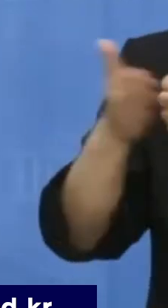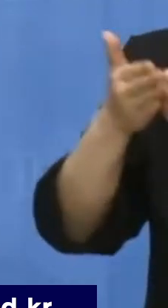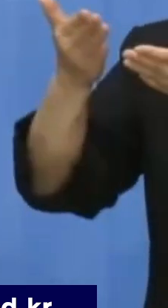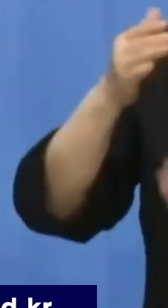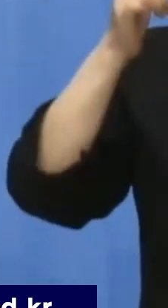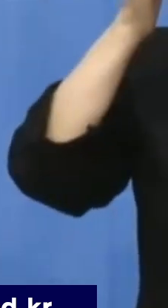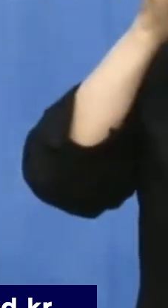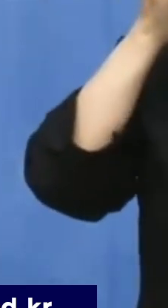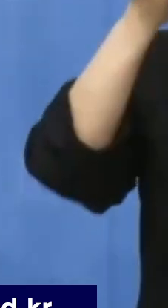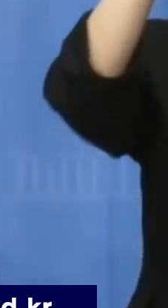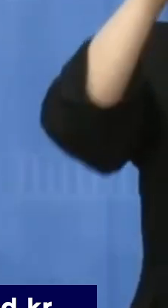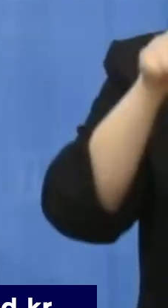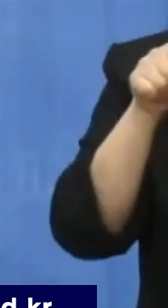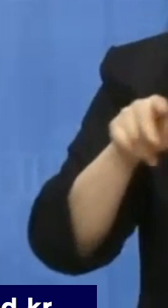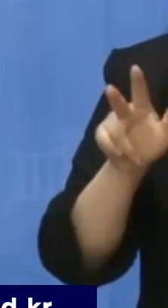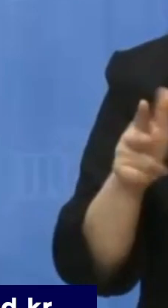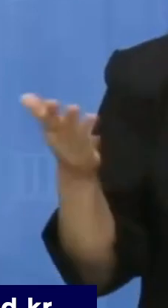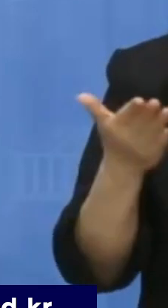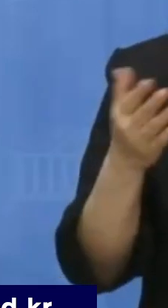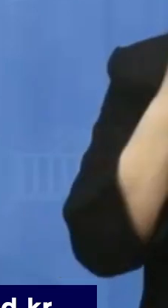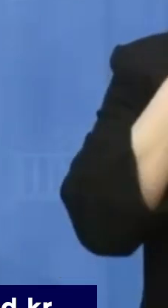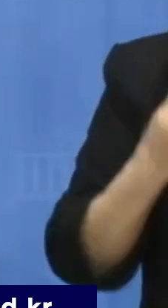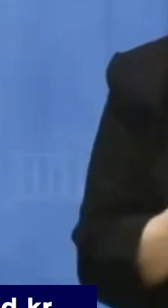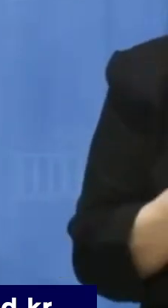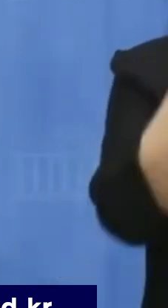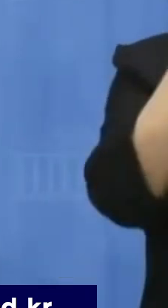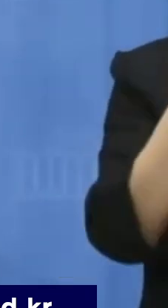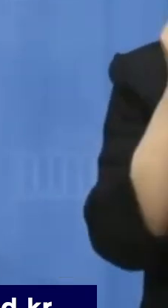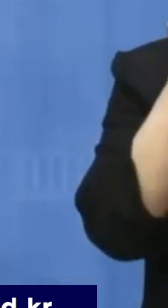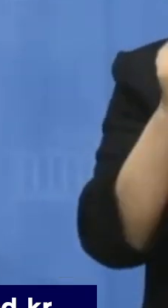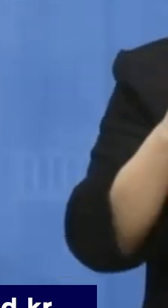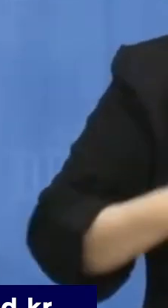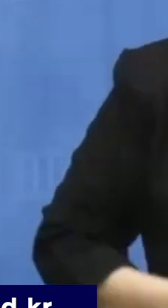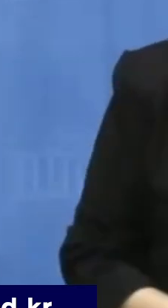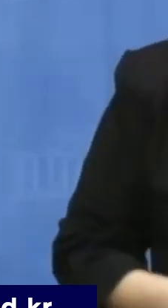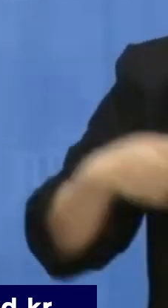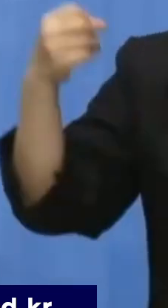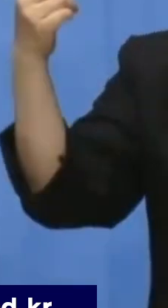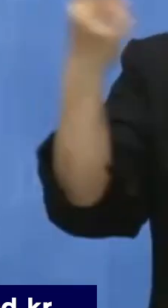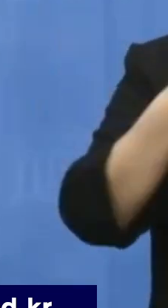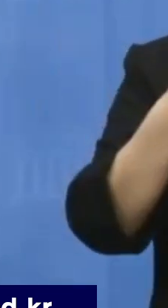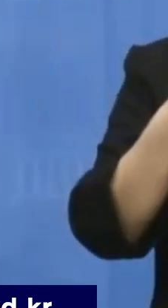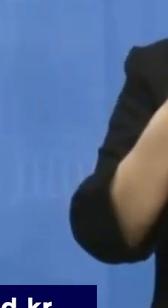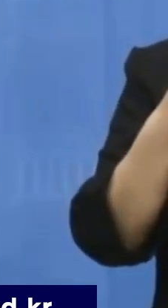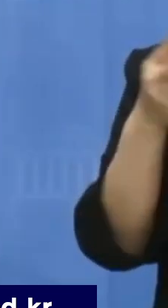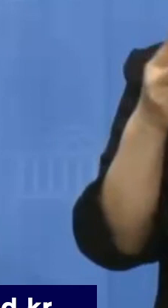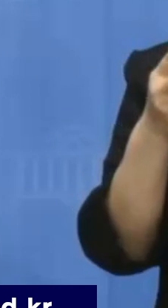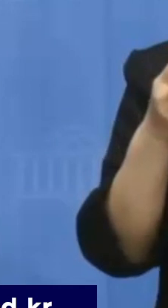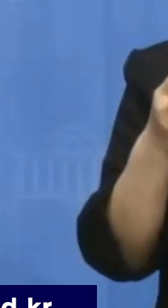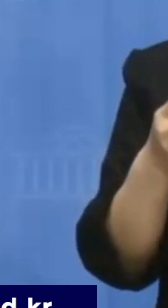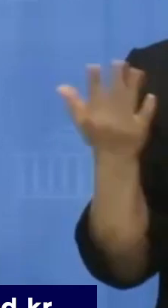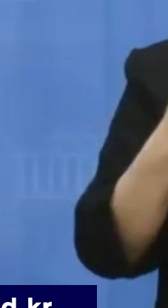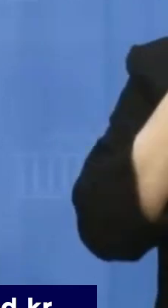지원받지 못한 경찰은 현재 업무 과부하에 시달리고 있습니다. 또한 이에 따른